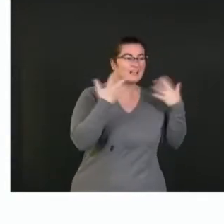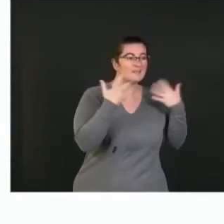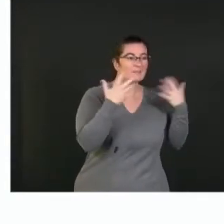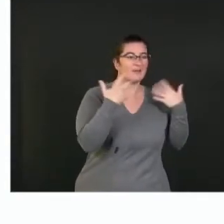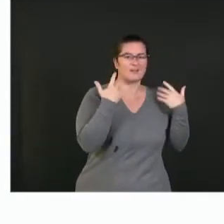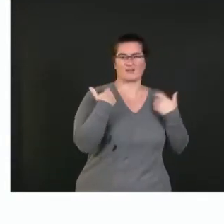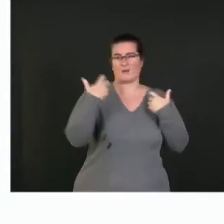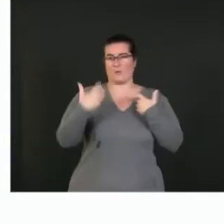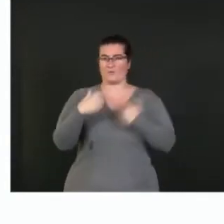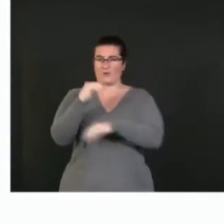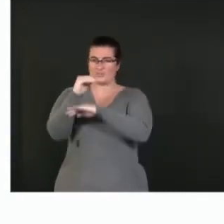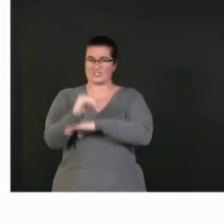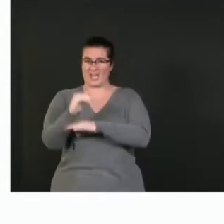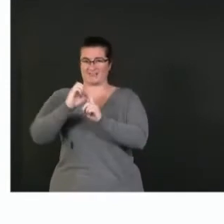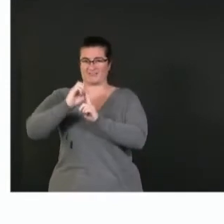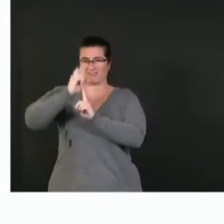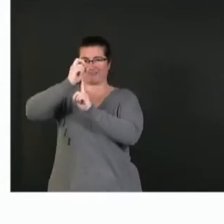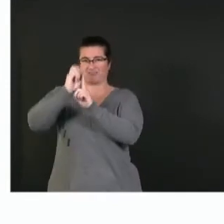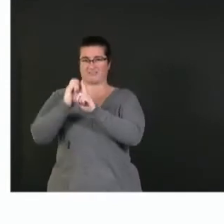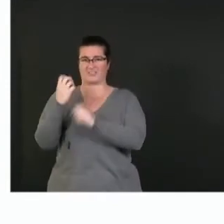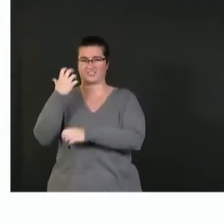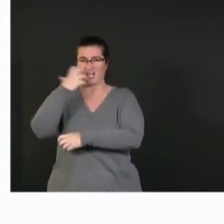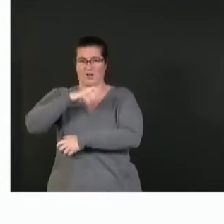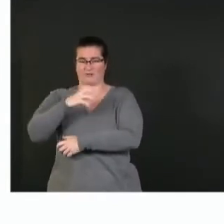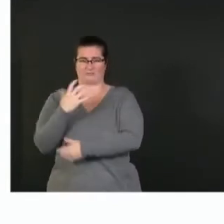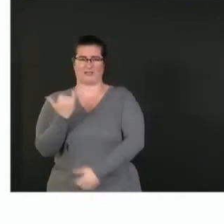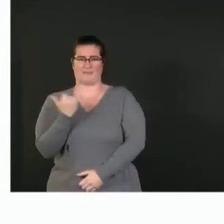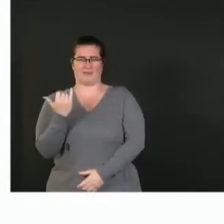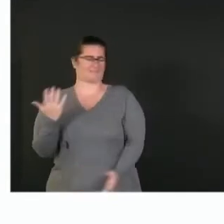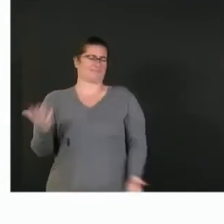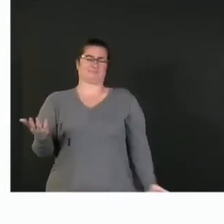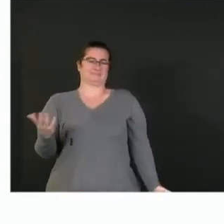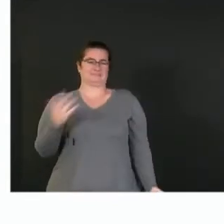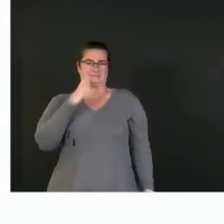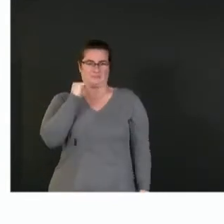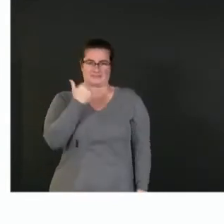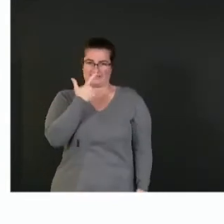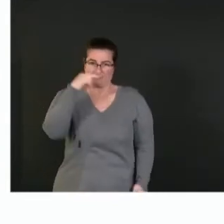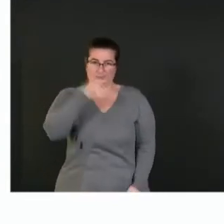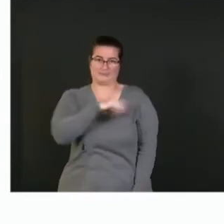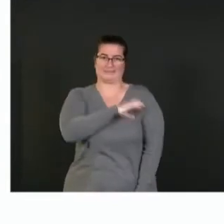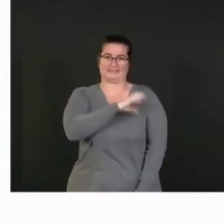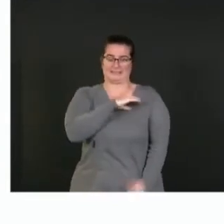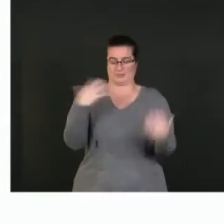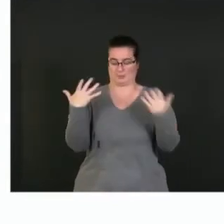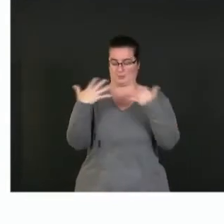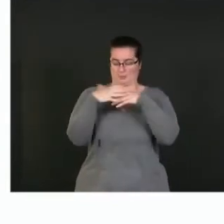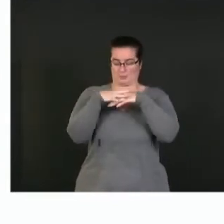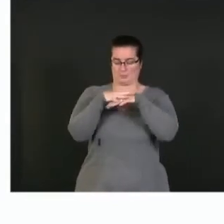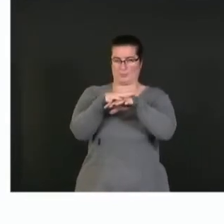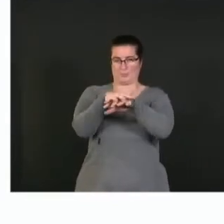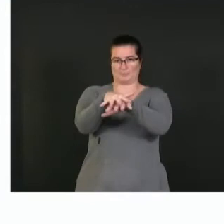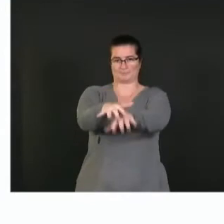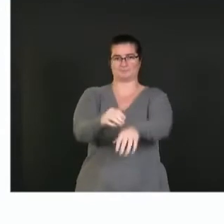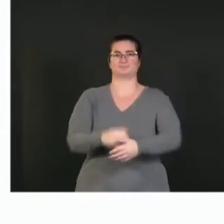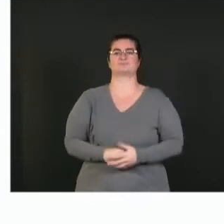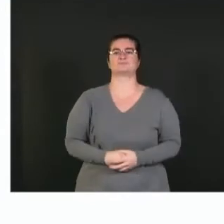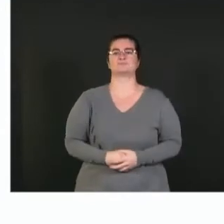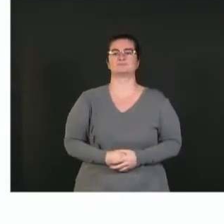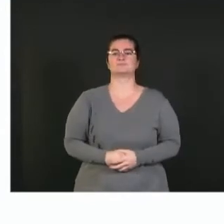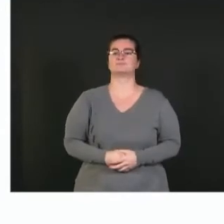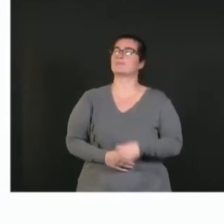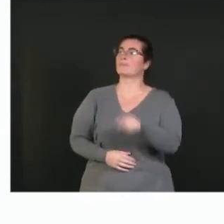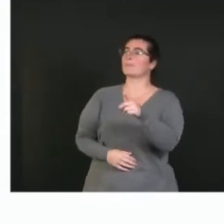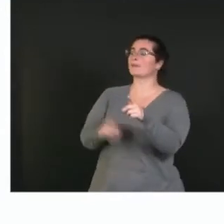Voilà. Donc on est dans un échange et il faut regarder l'ensemble comme un tout. Leur Ferrier, vous vouliez aussi réagir. Non, mais parce que moi,